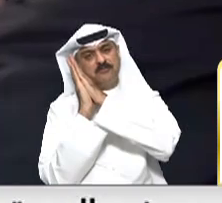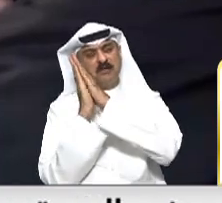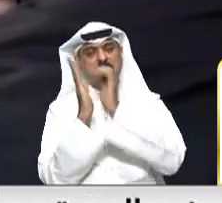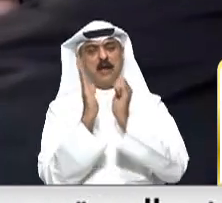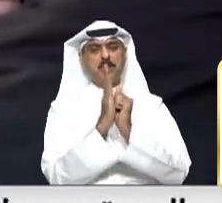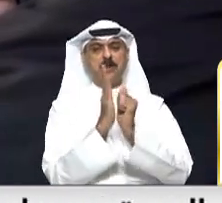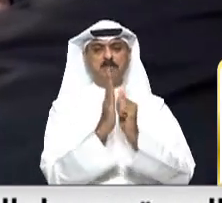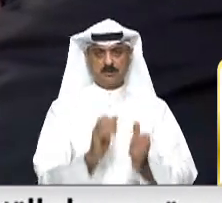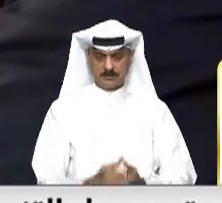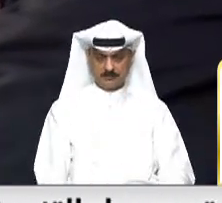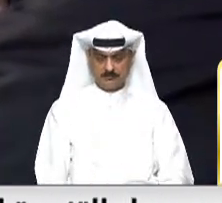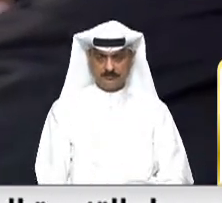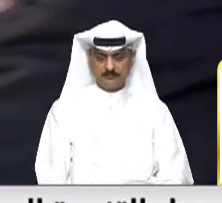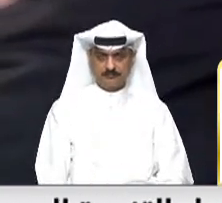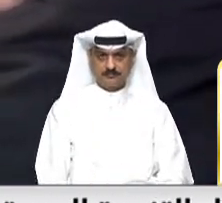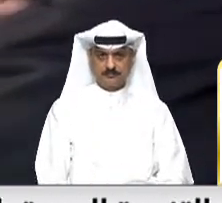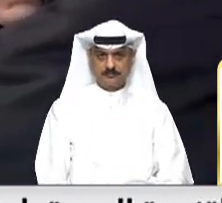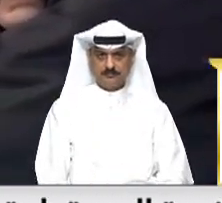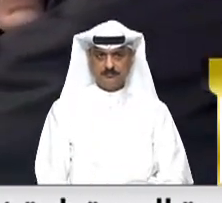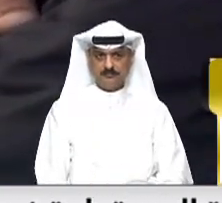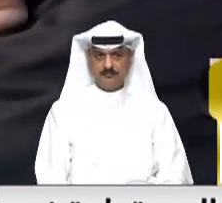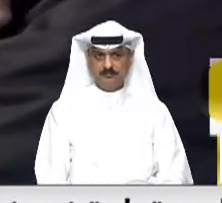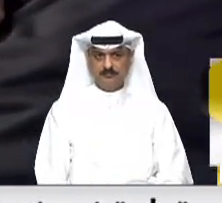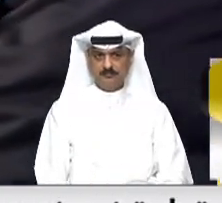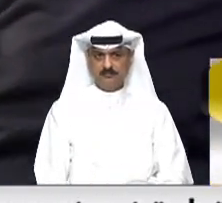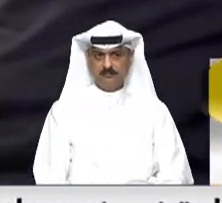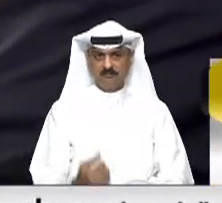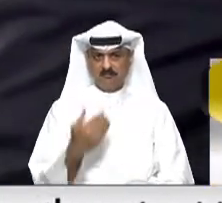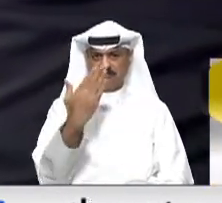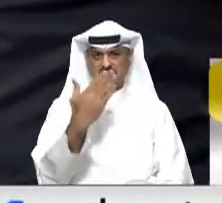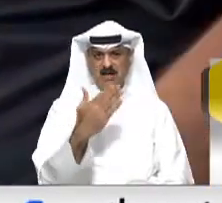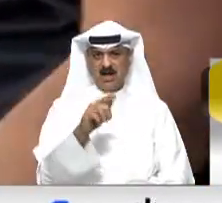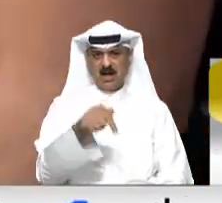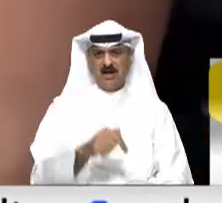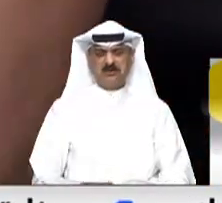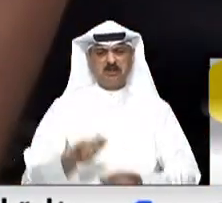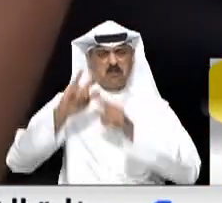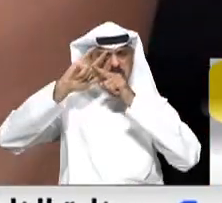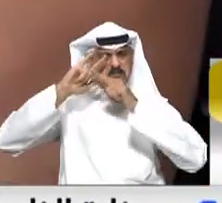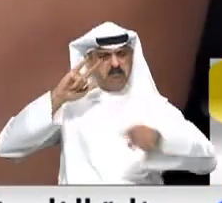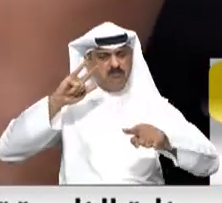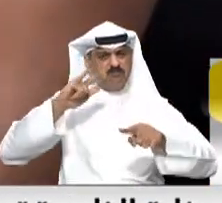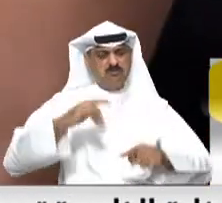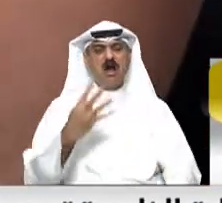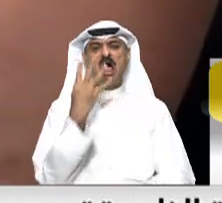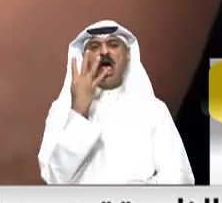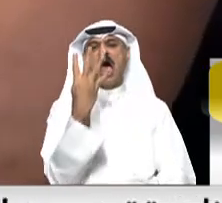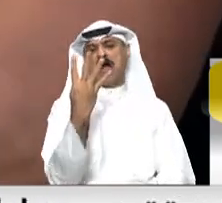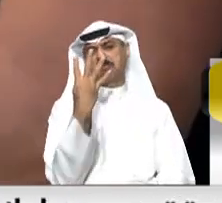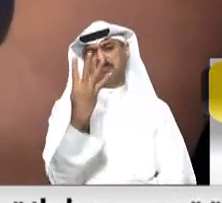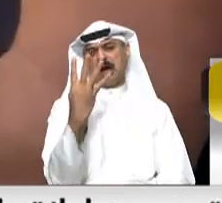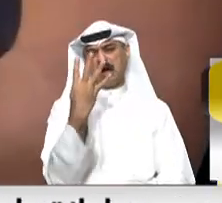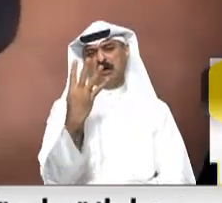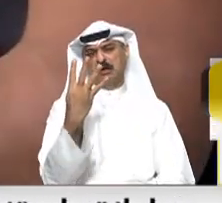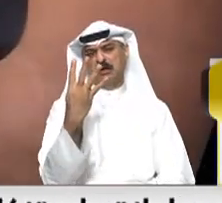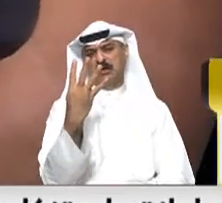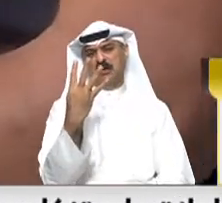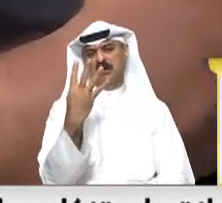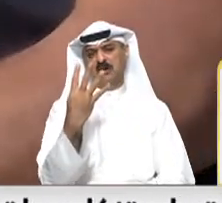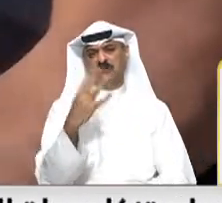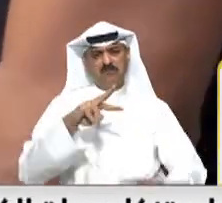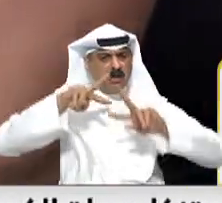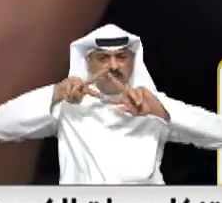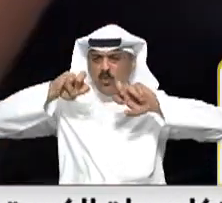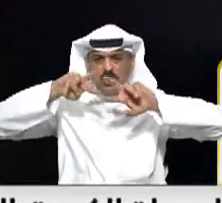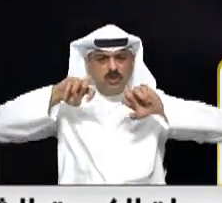نزوحهم. ورحت أجري أتفقد أطفالي بلادي، لقيتهم كلهم في الضرب رايحين 4 أنفار، وخشيت أدور عليهم